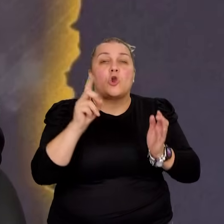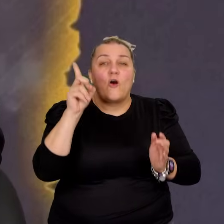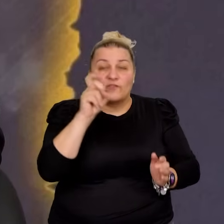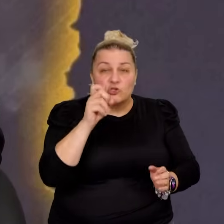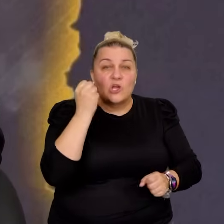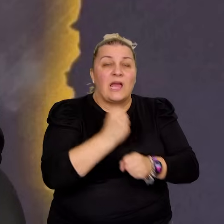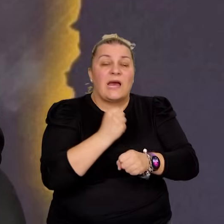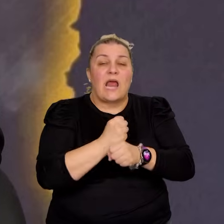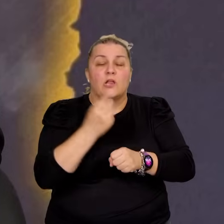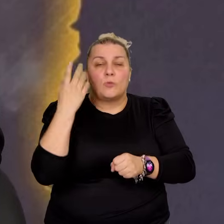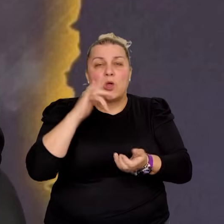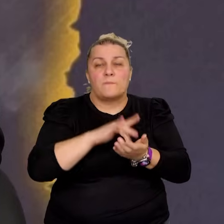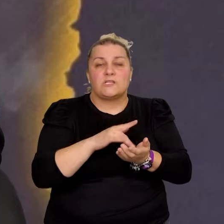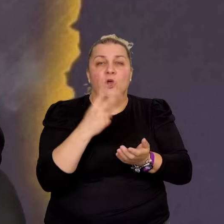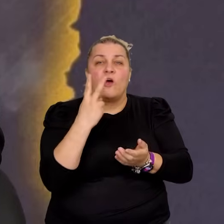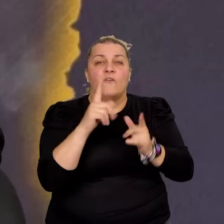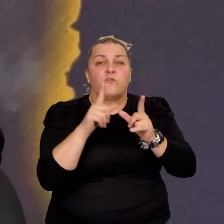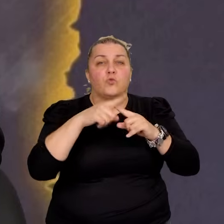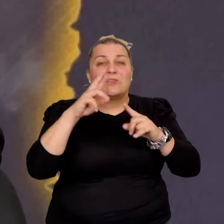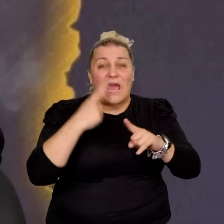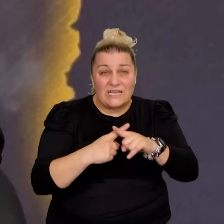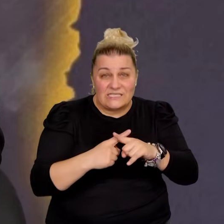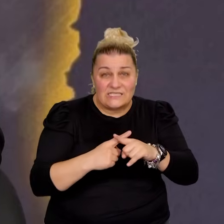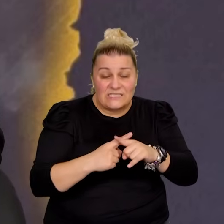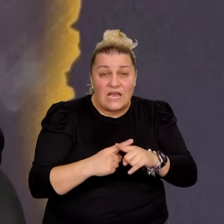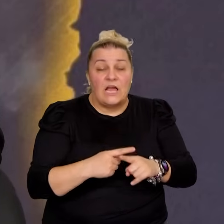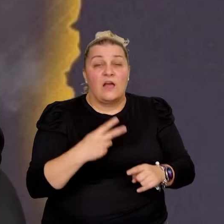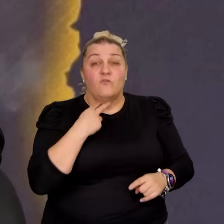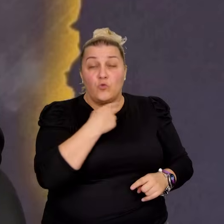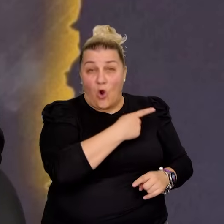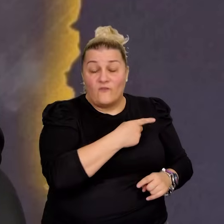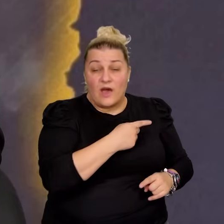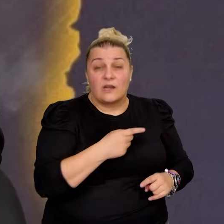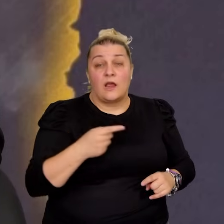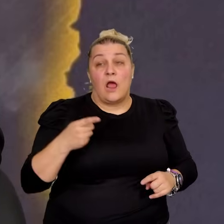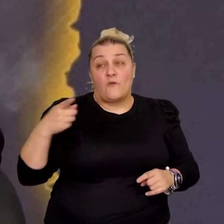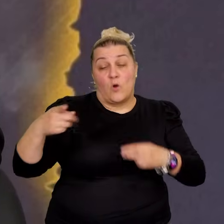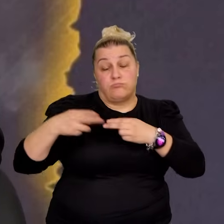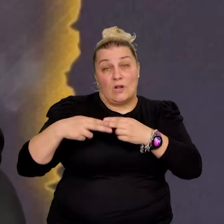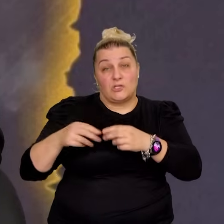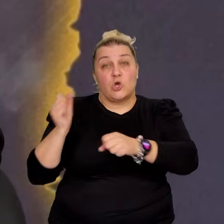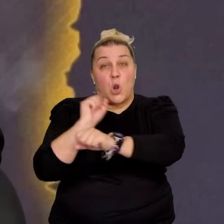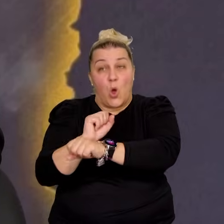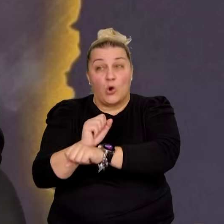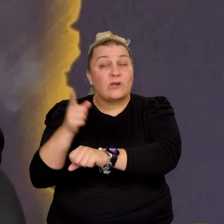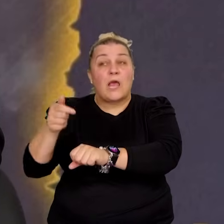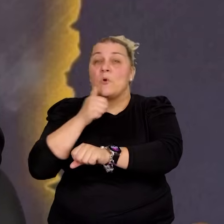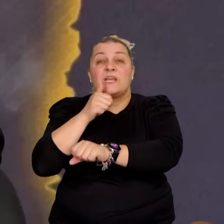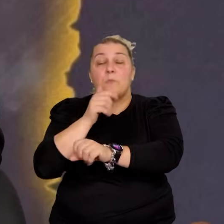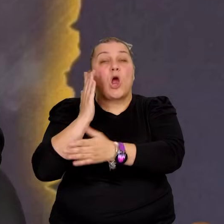u Vuteksu u Vukovaru, a sama činjenica da tamo u sam logor nije mogao svako